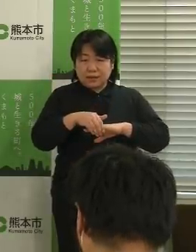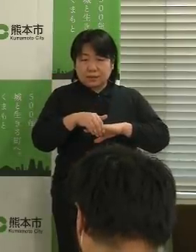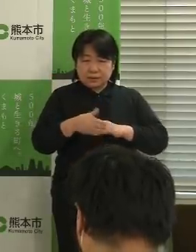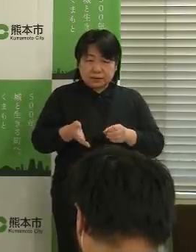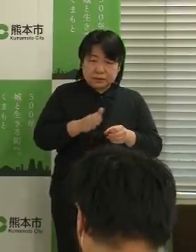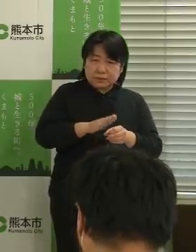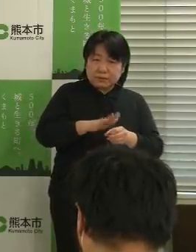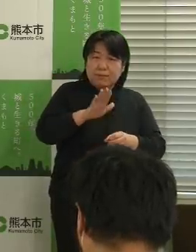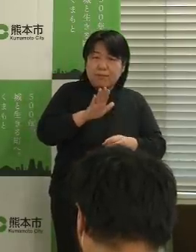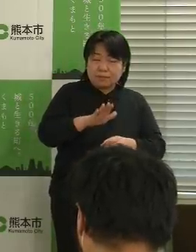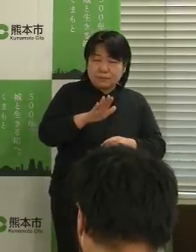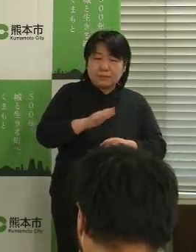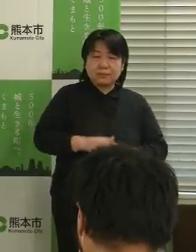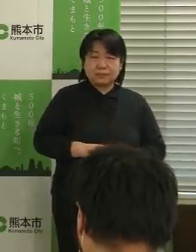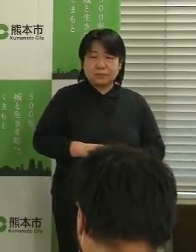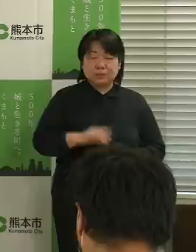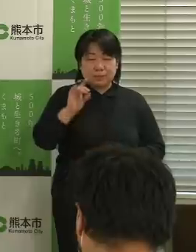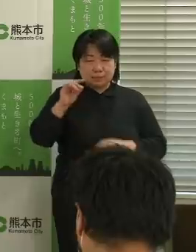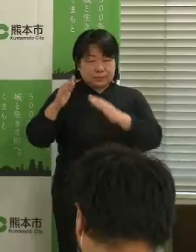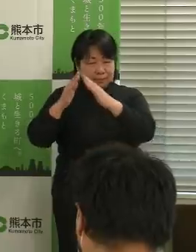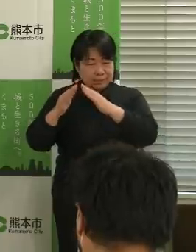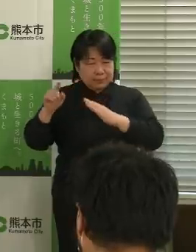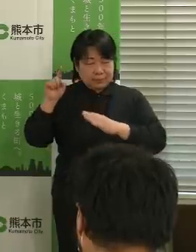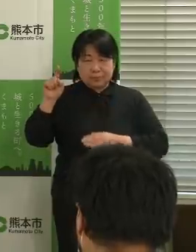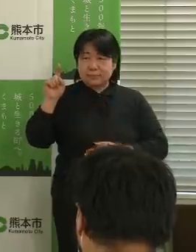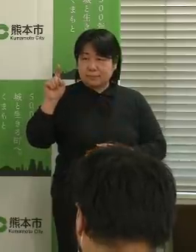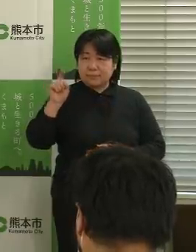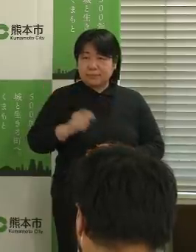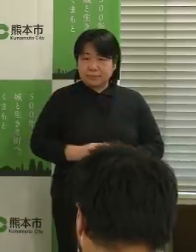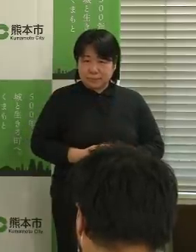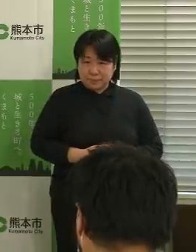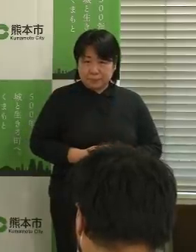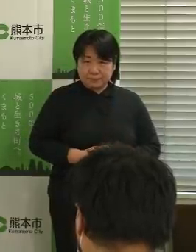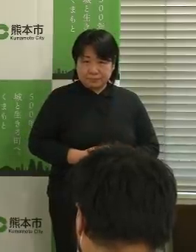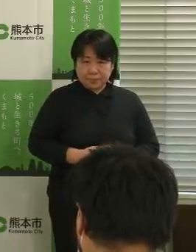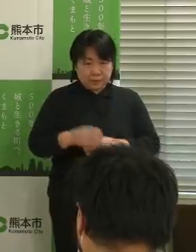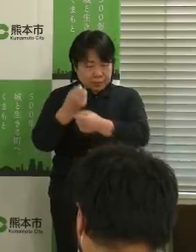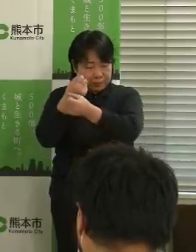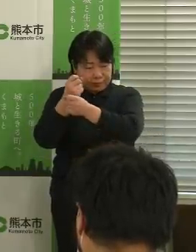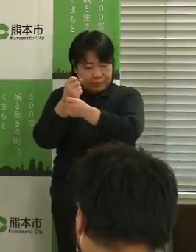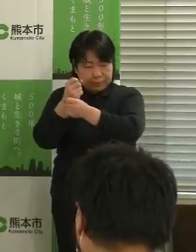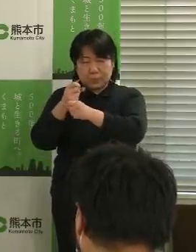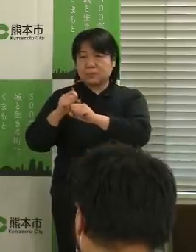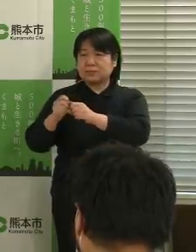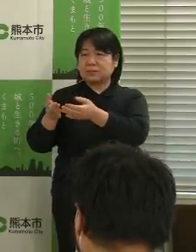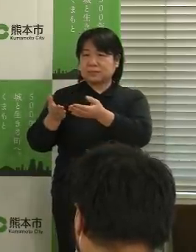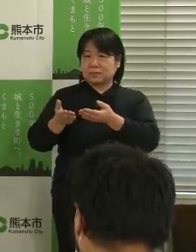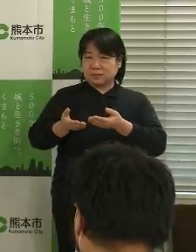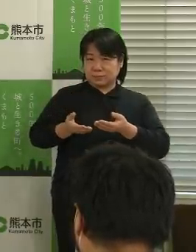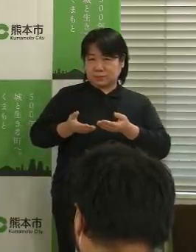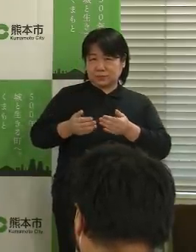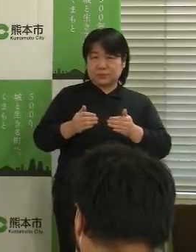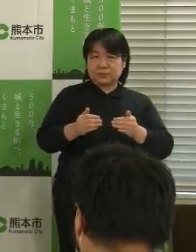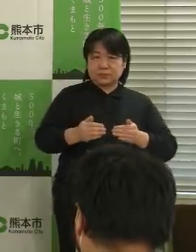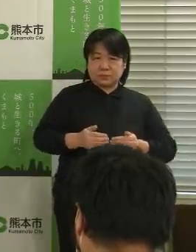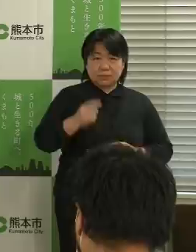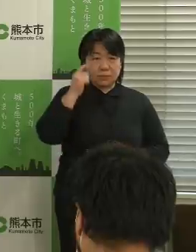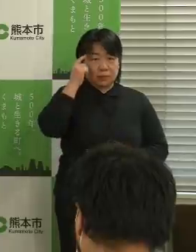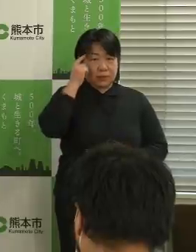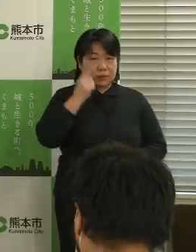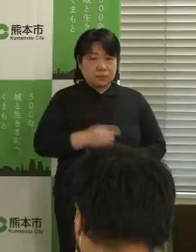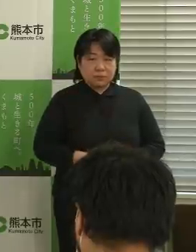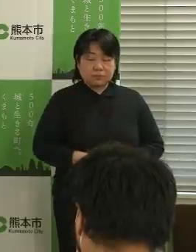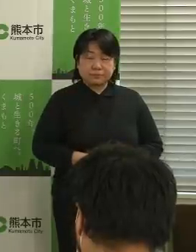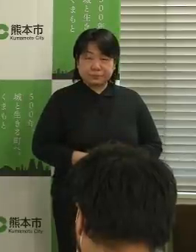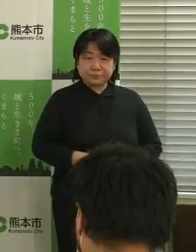ますので、議会あたりでもですね、これは検討していただく必要があるかなというふうに考えております